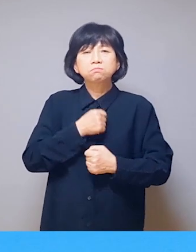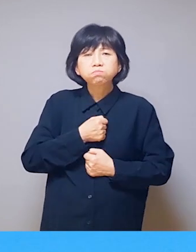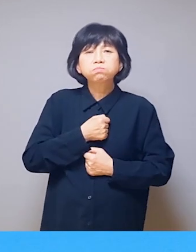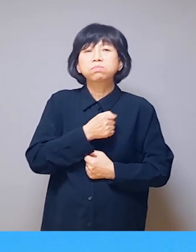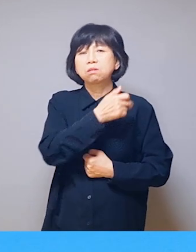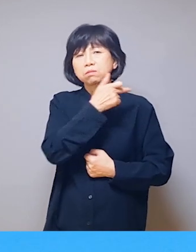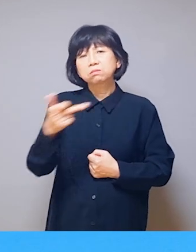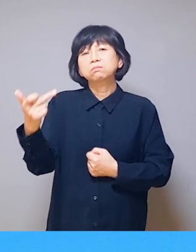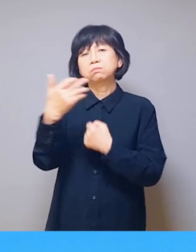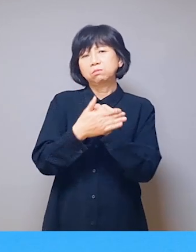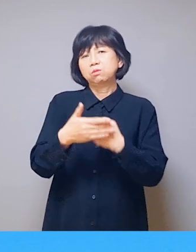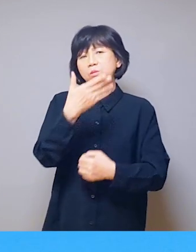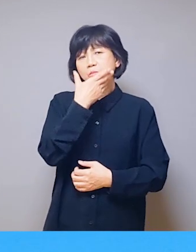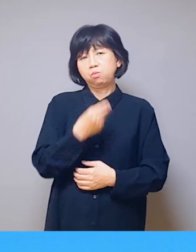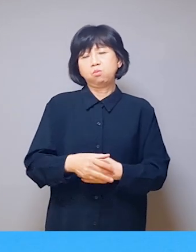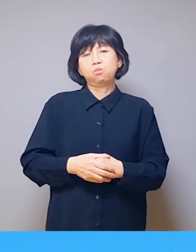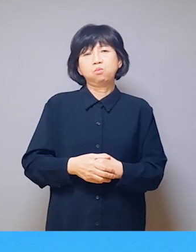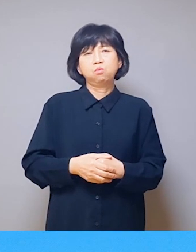큰 은혜고 복인데요.